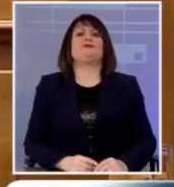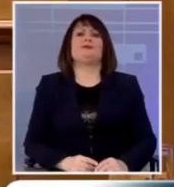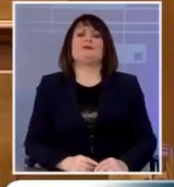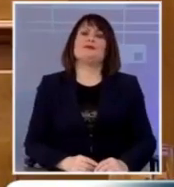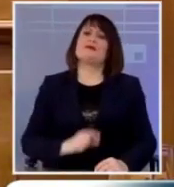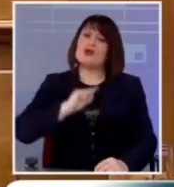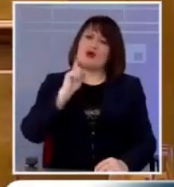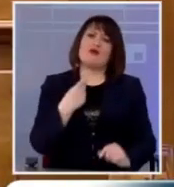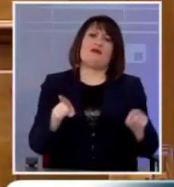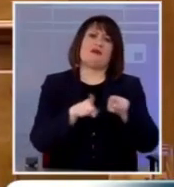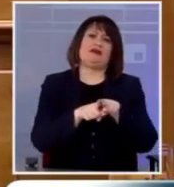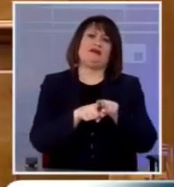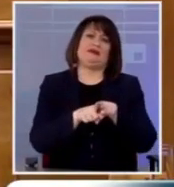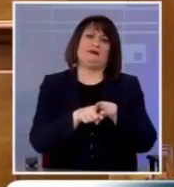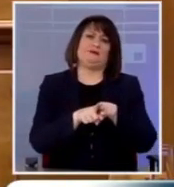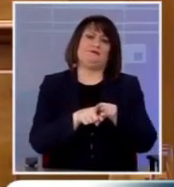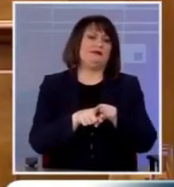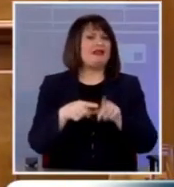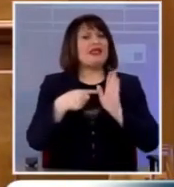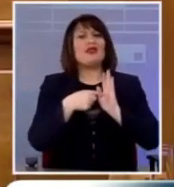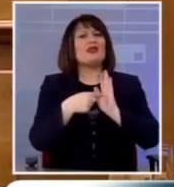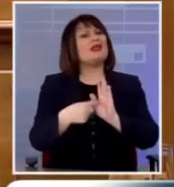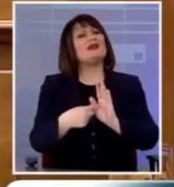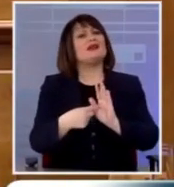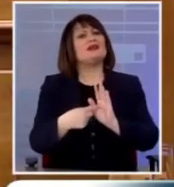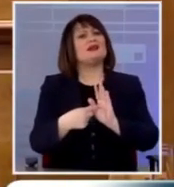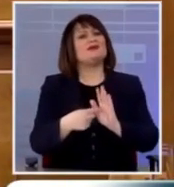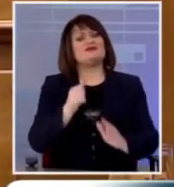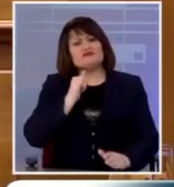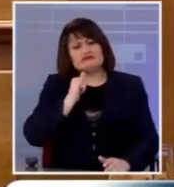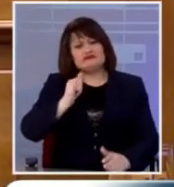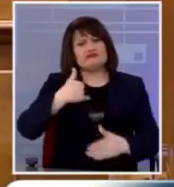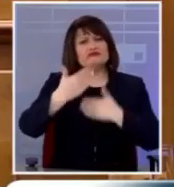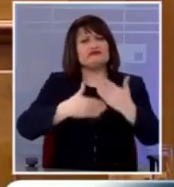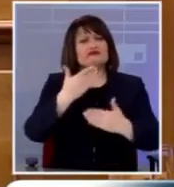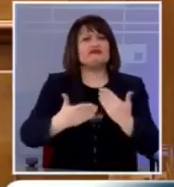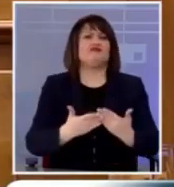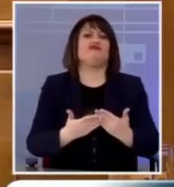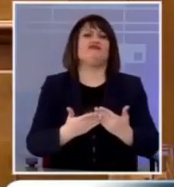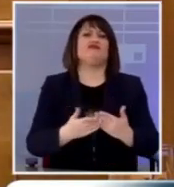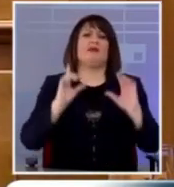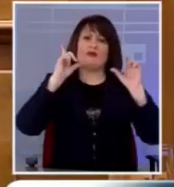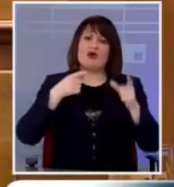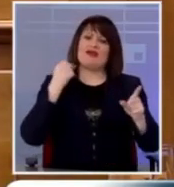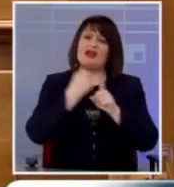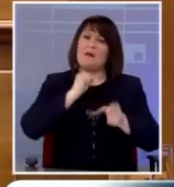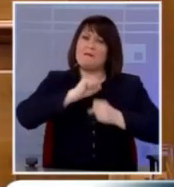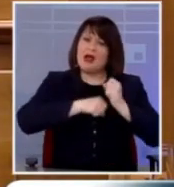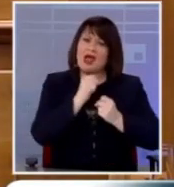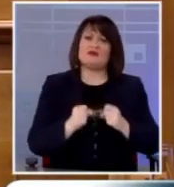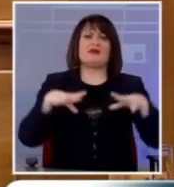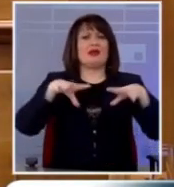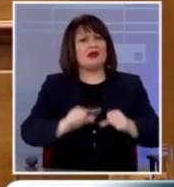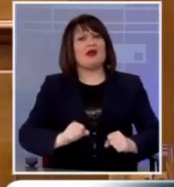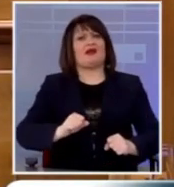τεθνεώτων. Δηλαδή εκφράζει τη διαχρονική Ελλάδα των αγώνων για τη δημοκρατία, την